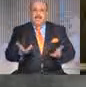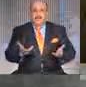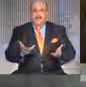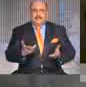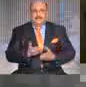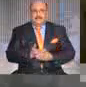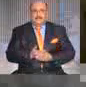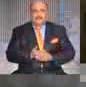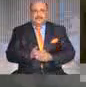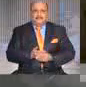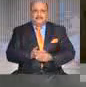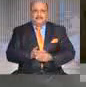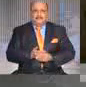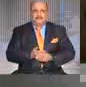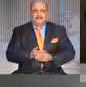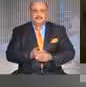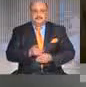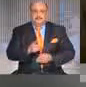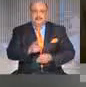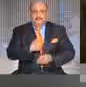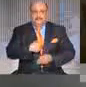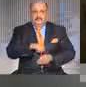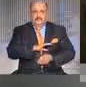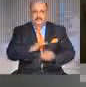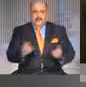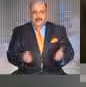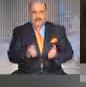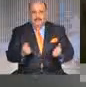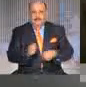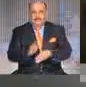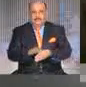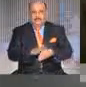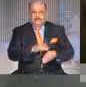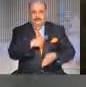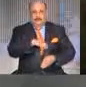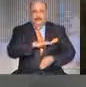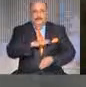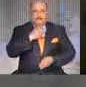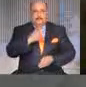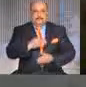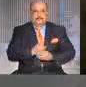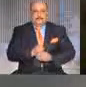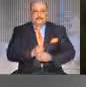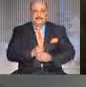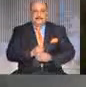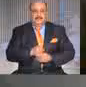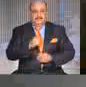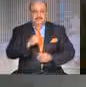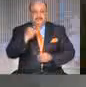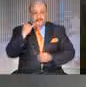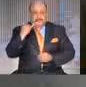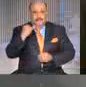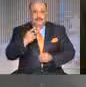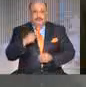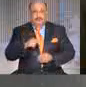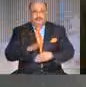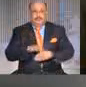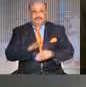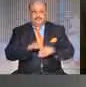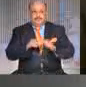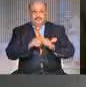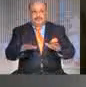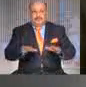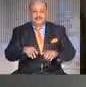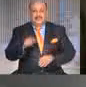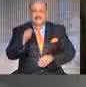حابس، وأكثر من 40% من نسبة الأشغال مخدومة، يعني كل شيء حاضر. يعني نستغرب استغراب كبير